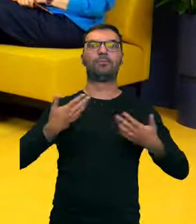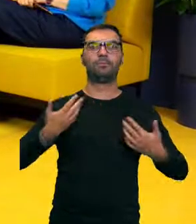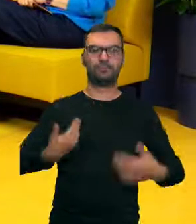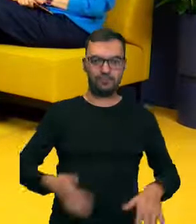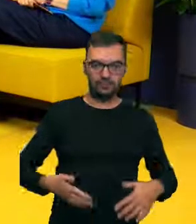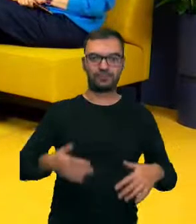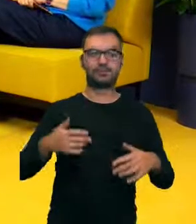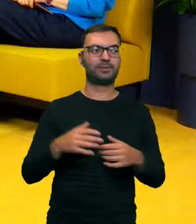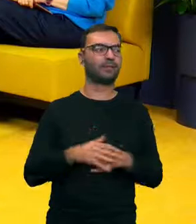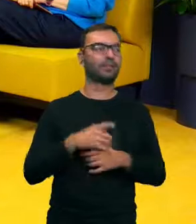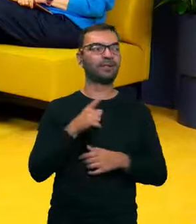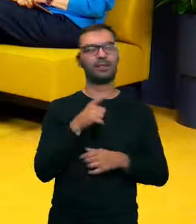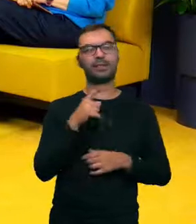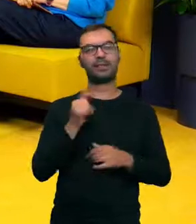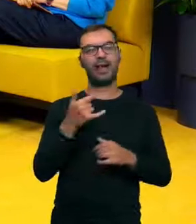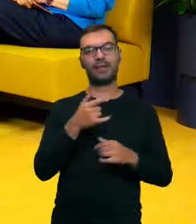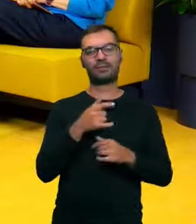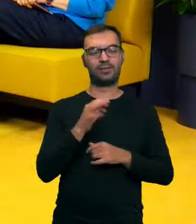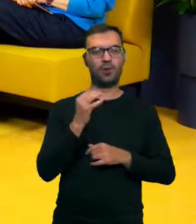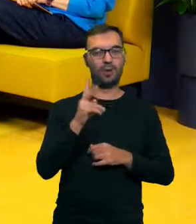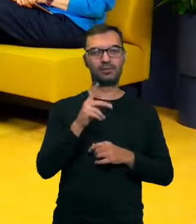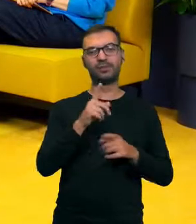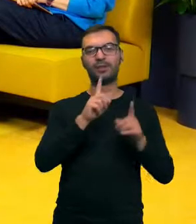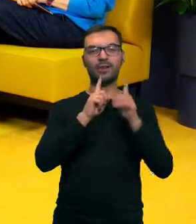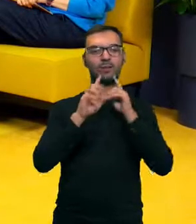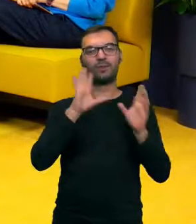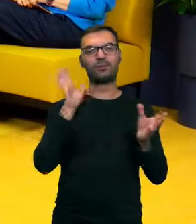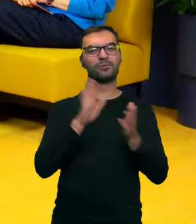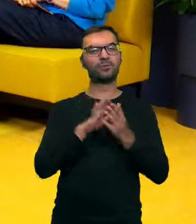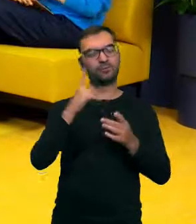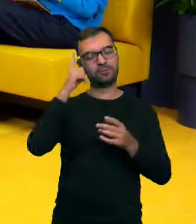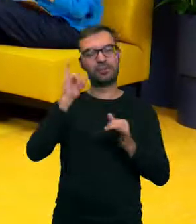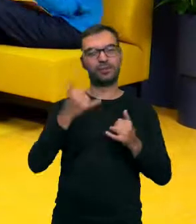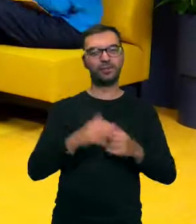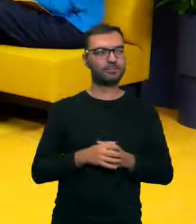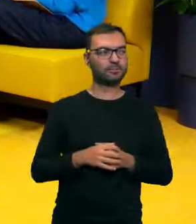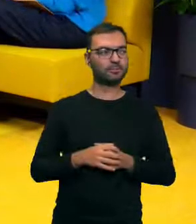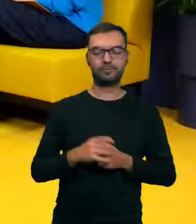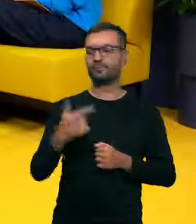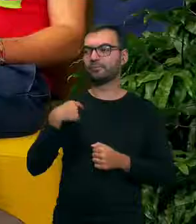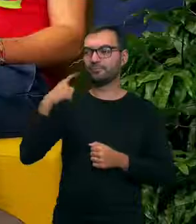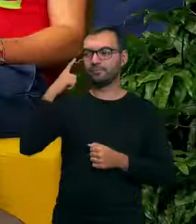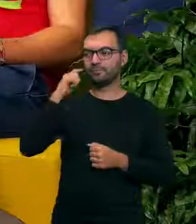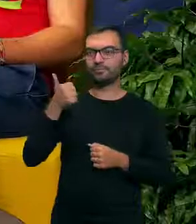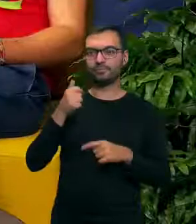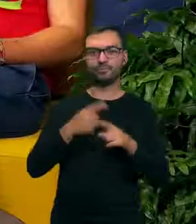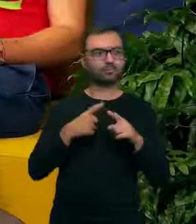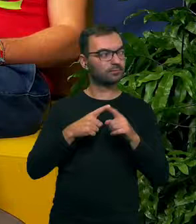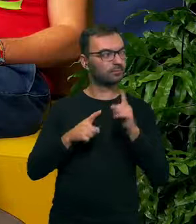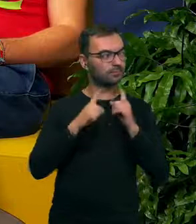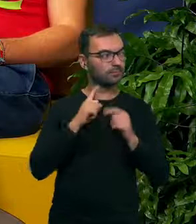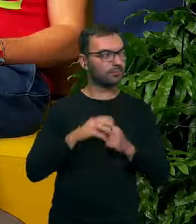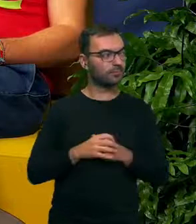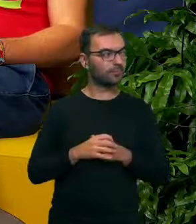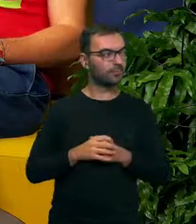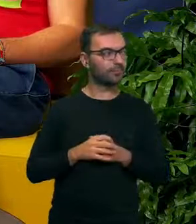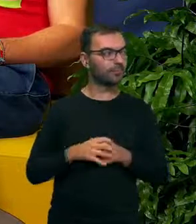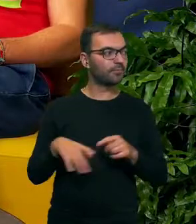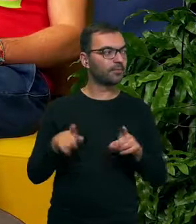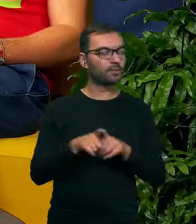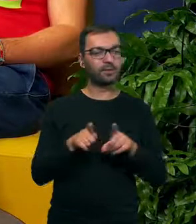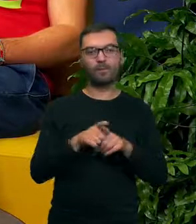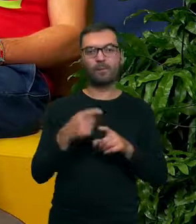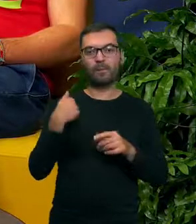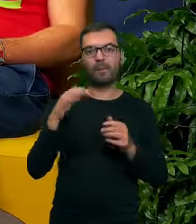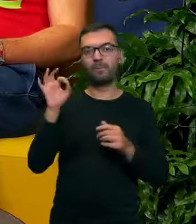tak. Mhm. Tomek, a ty jak te wszystkie rozmowy wspominasz? Wiesz co, ja wspominam o tym bohaterze. Jeden aspekt tych rozmów, który też się